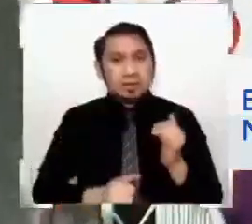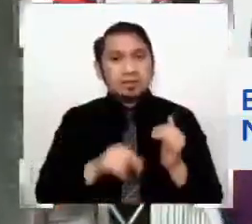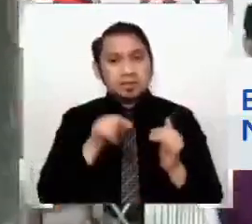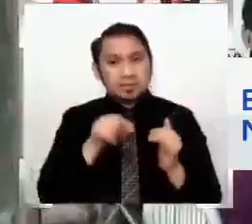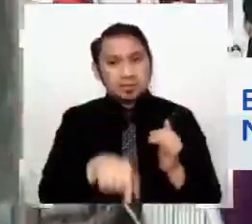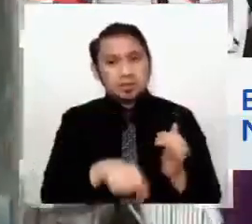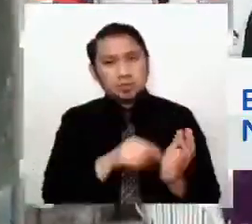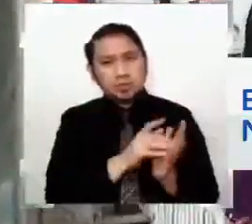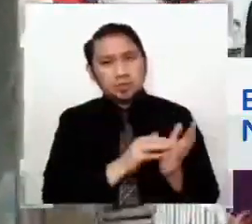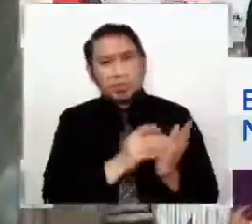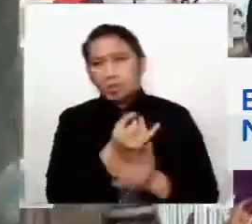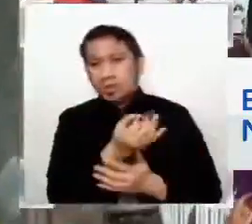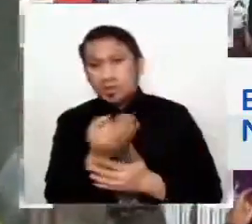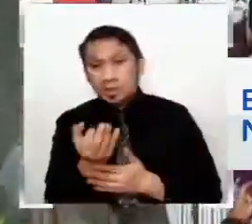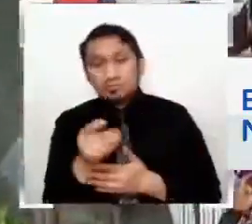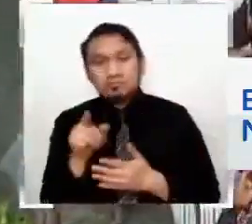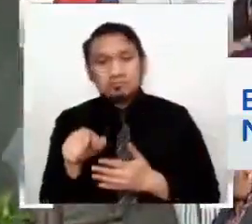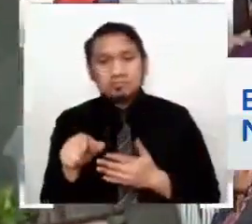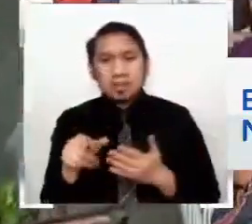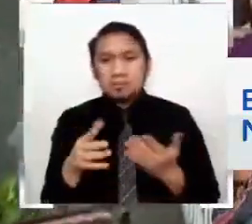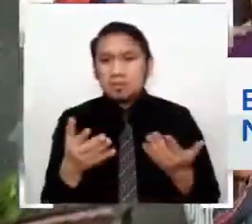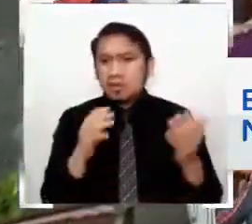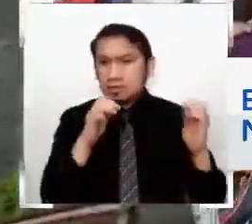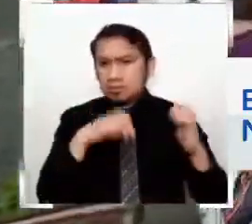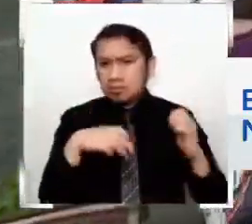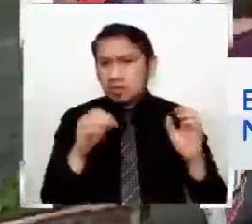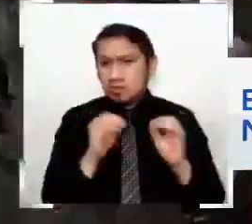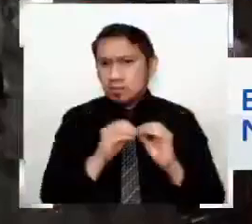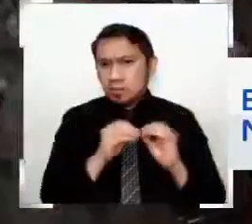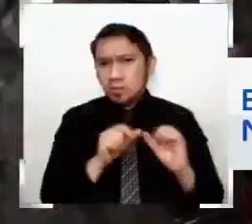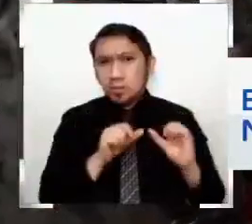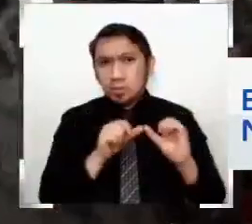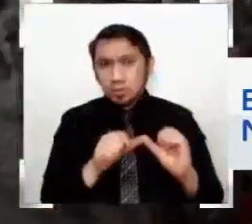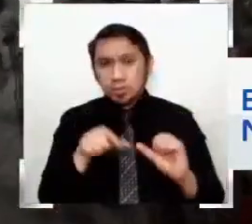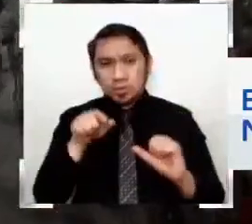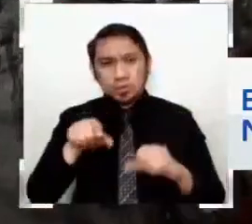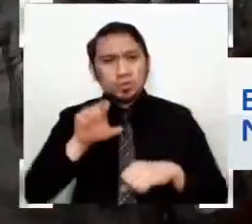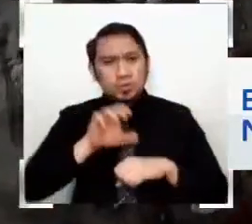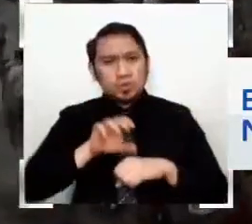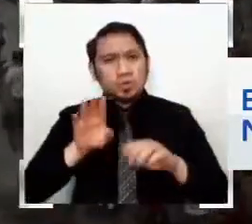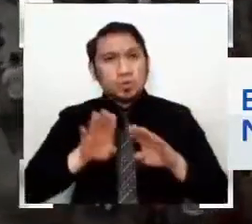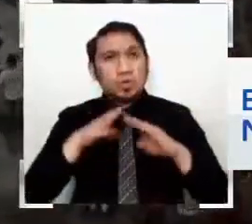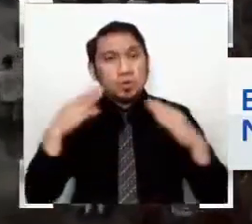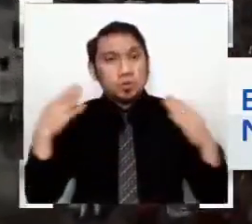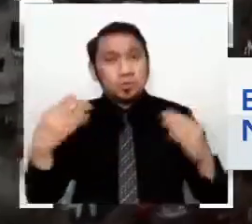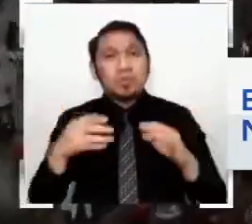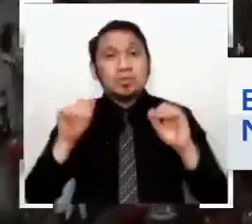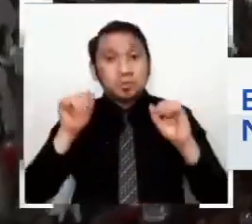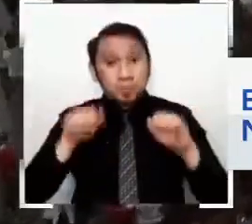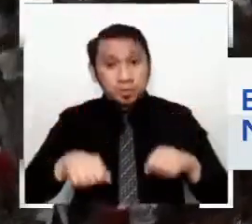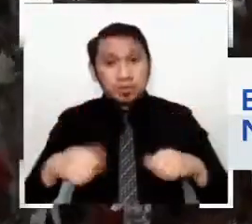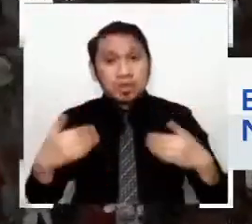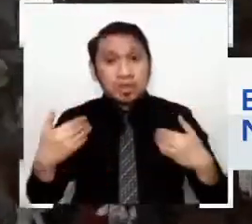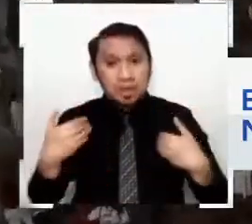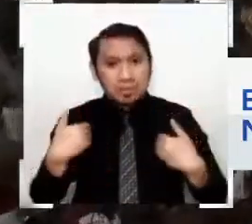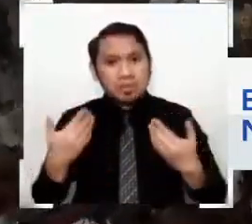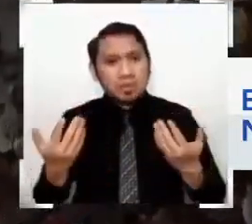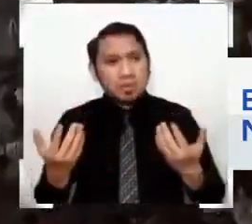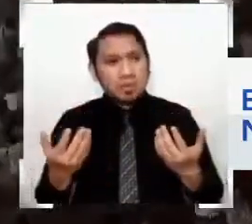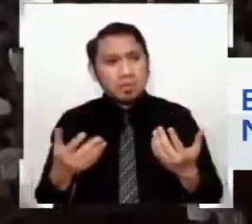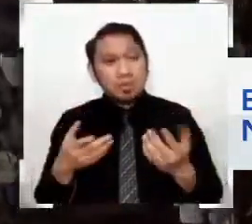inaasahang patuloy pa rin ang pagdating ng mga deboto hanggat nananatiling bukas ang simbahan. Posible rin na may mga humahabol pa raw galing sa